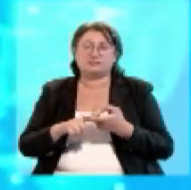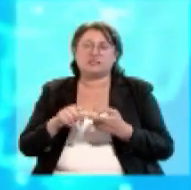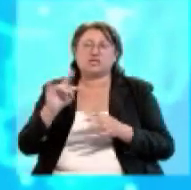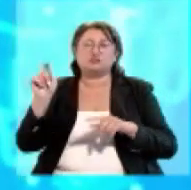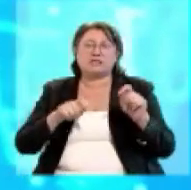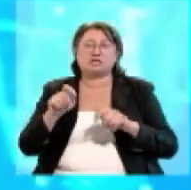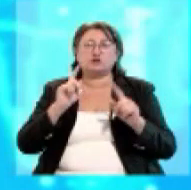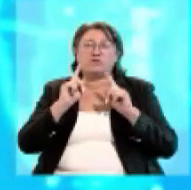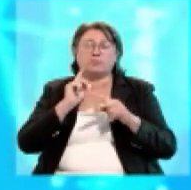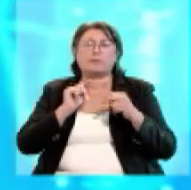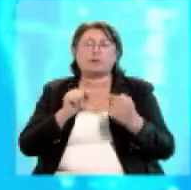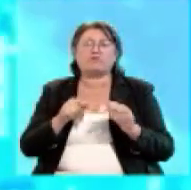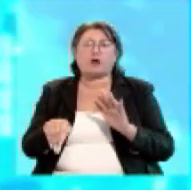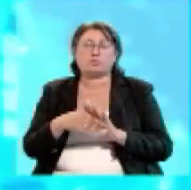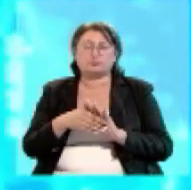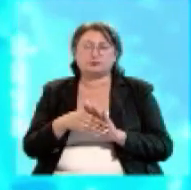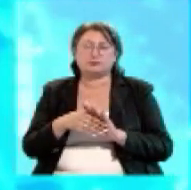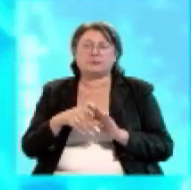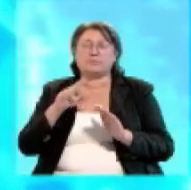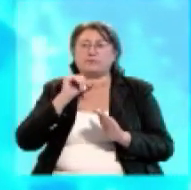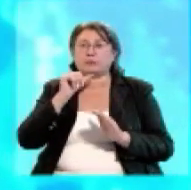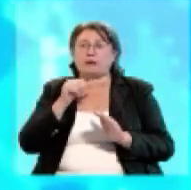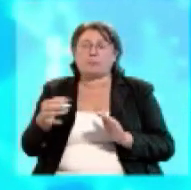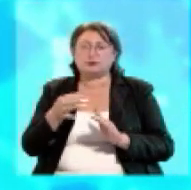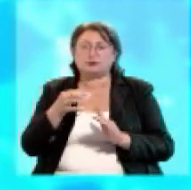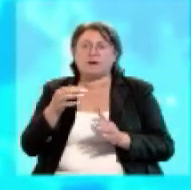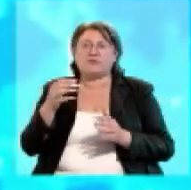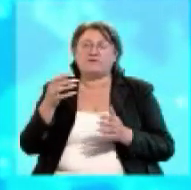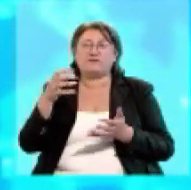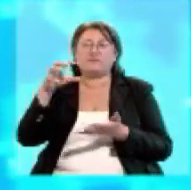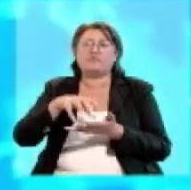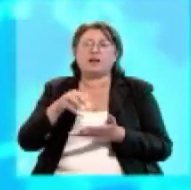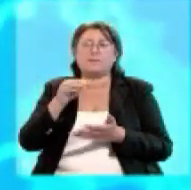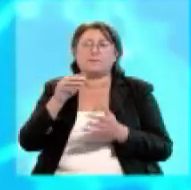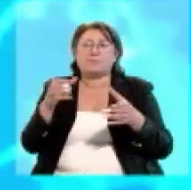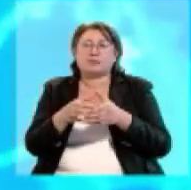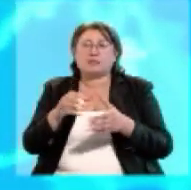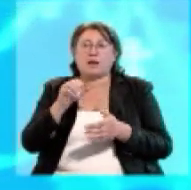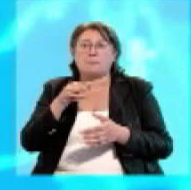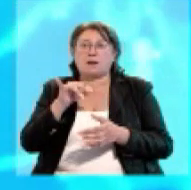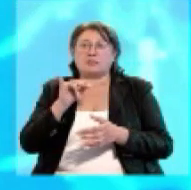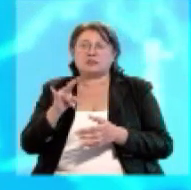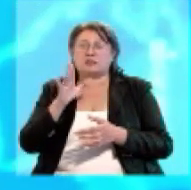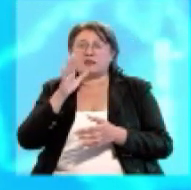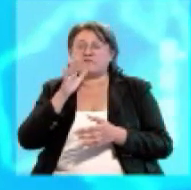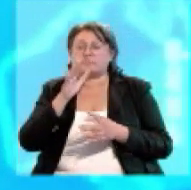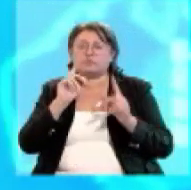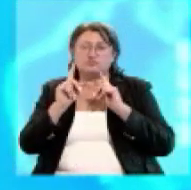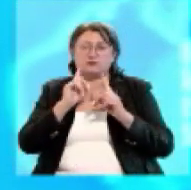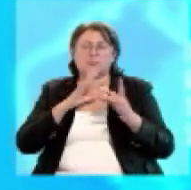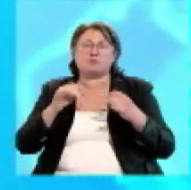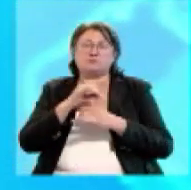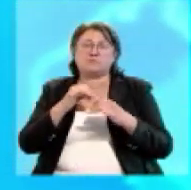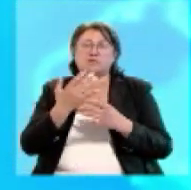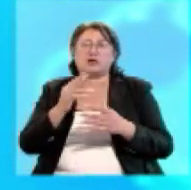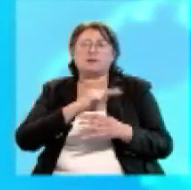партиясының Қостанай облыстық филиалы жанындағы сыбайлас жемқорлыққа қарсы іс-қимыл кеңесінің отырысы өтті. Жиын барысында Бейімбет Майлин мен